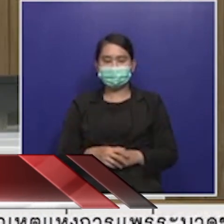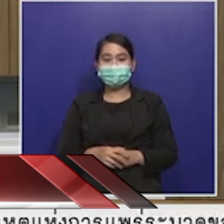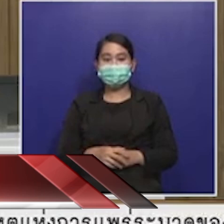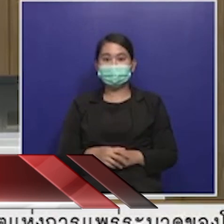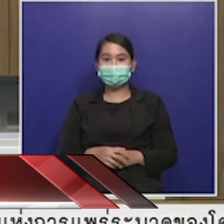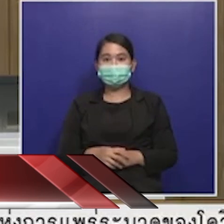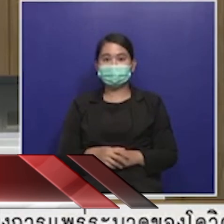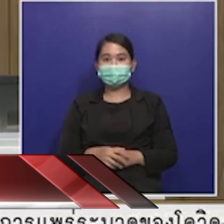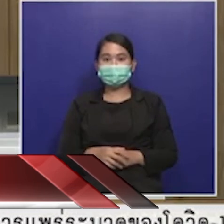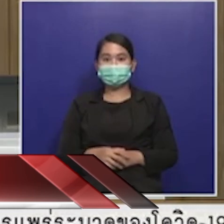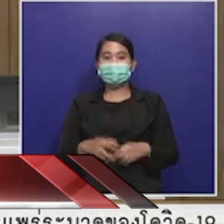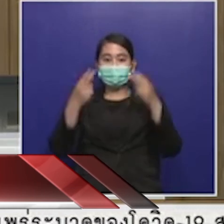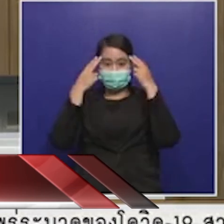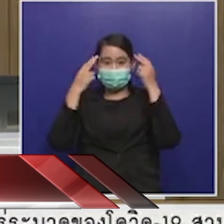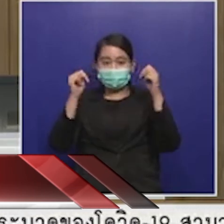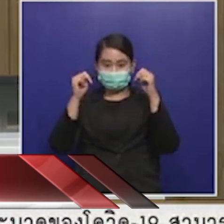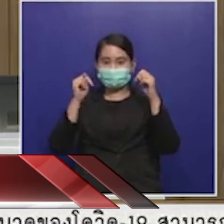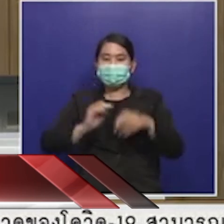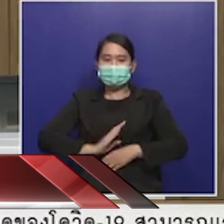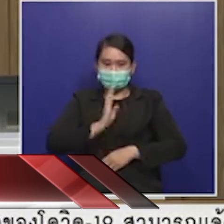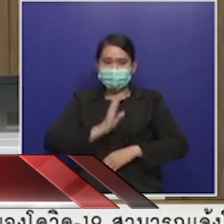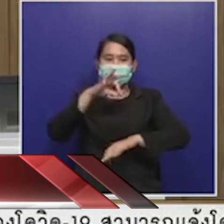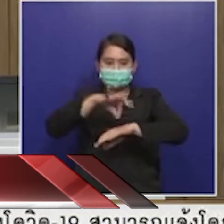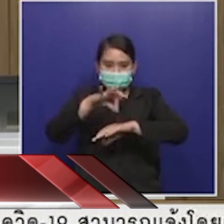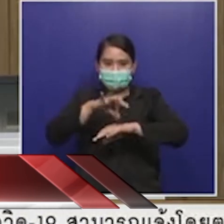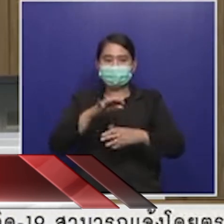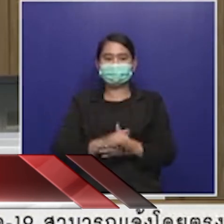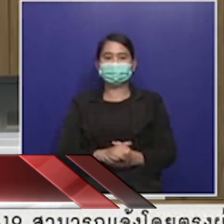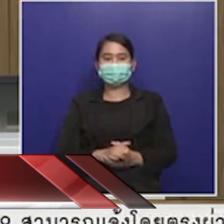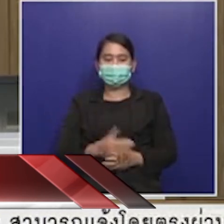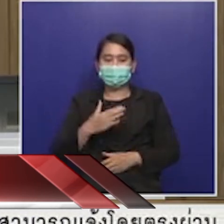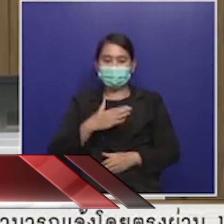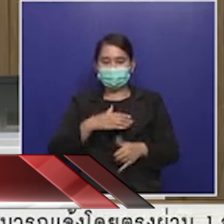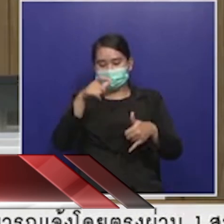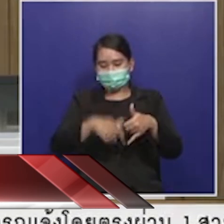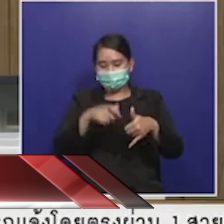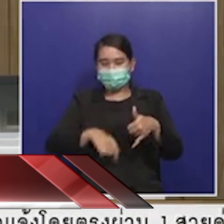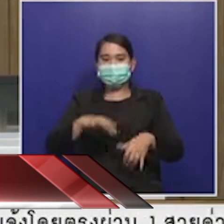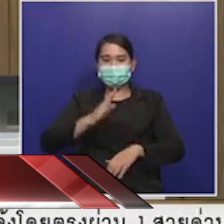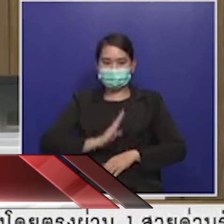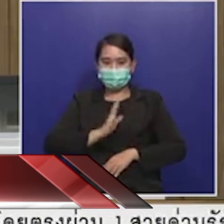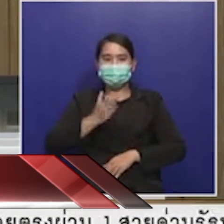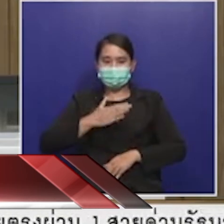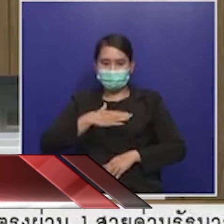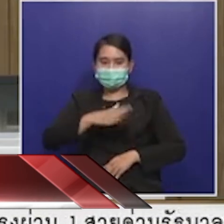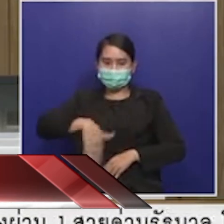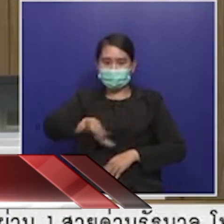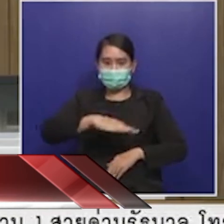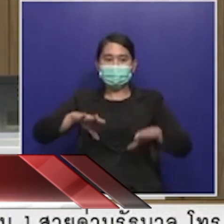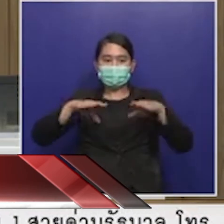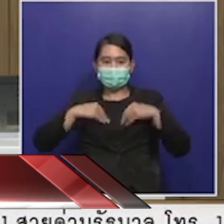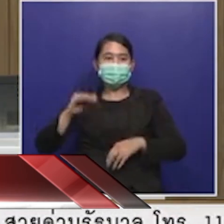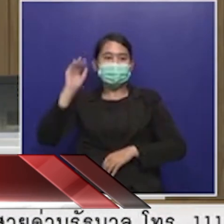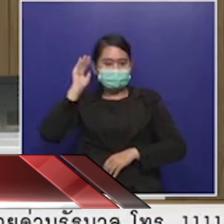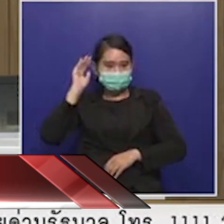รายการจองรุ่นดีการไปไหนก็ไปดันไปนั่งที่มีเกียรติผมต้องทำตัวบอกให้พี่เกียรติบ้างให้คนเขายกย่องให้